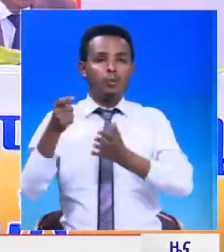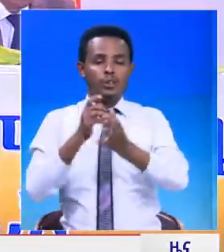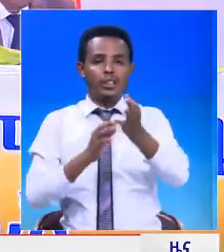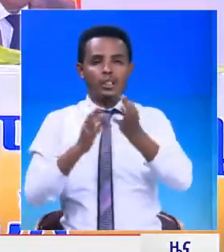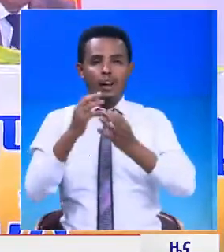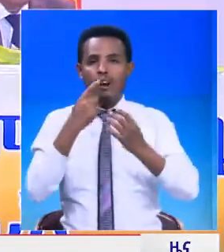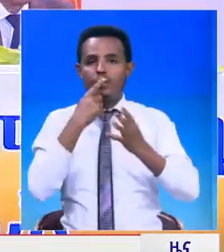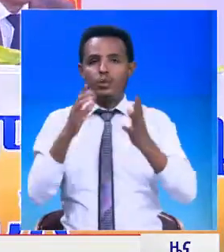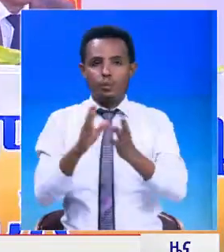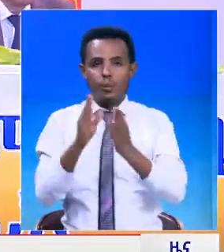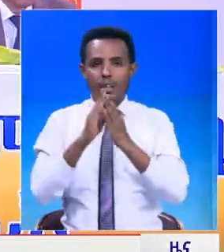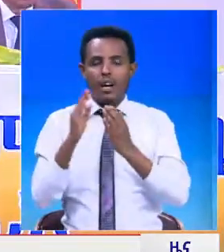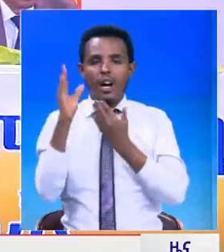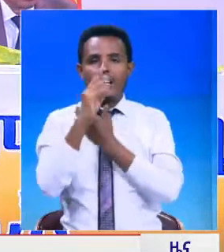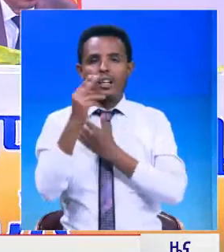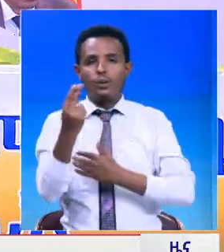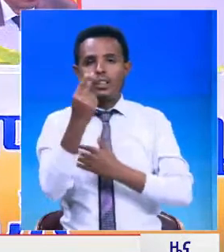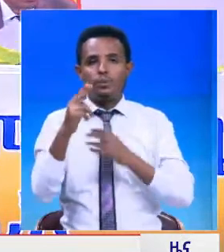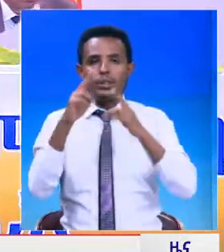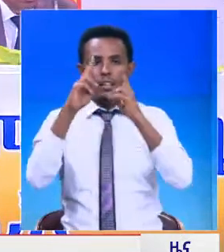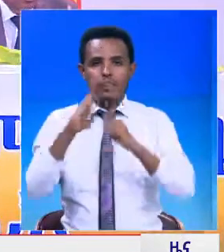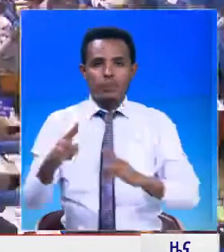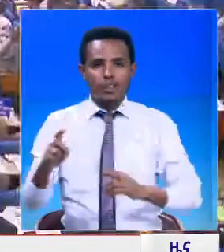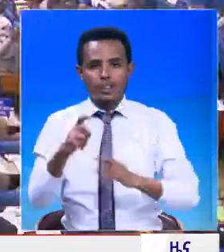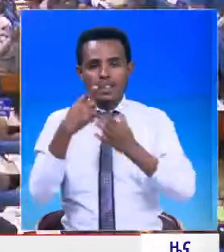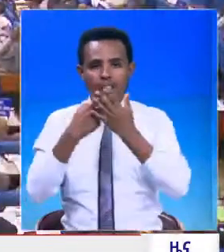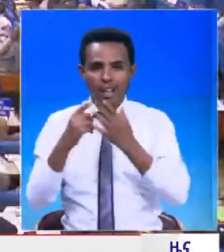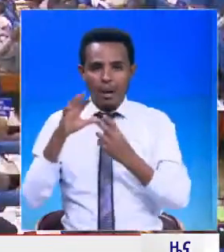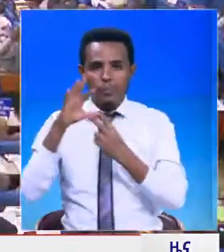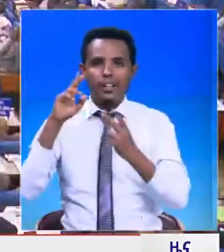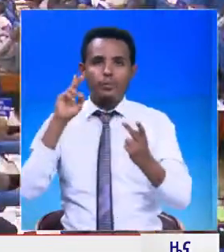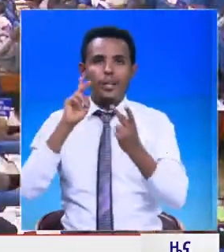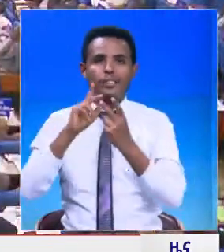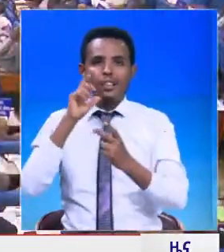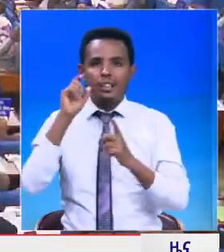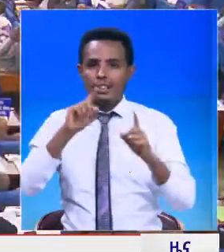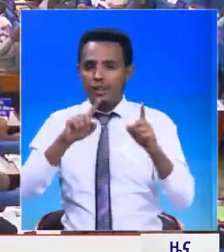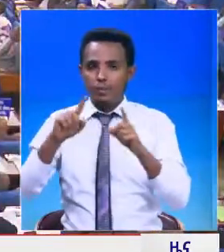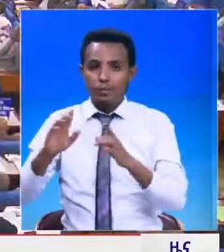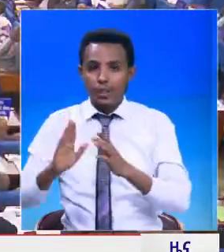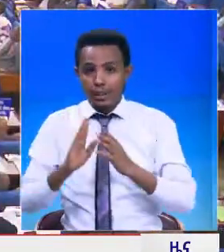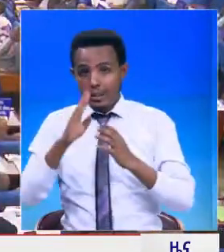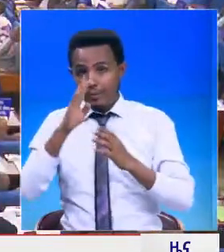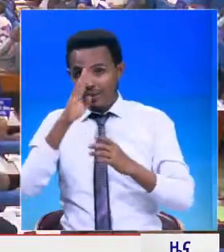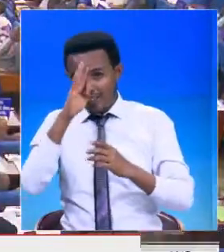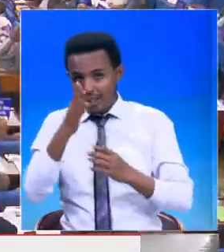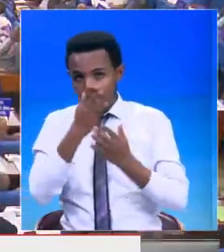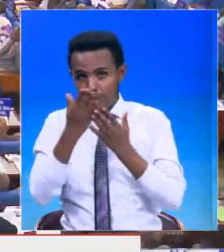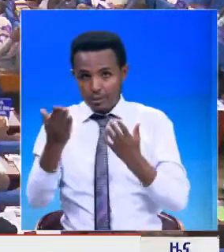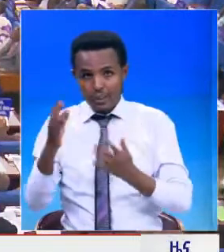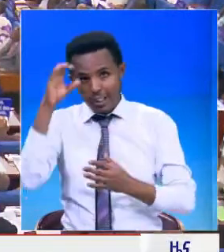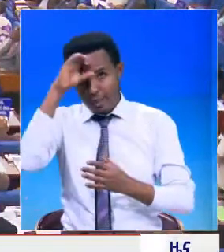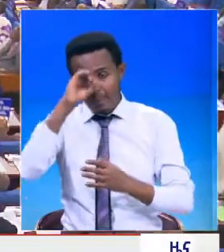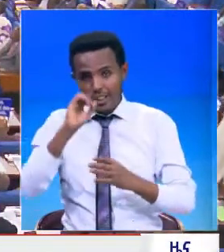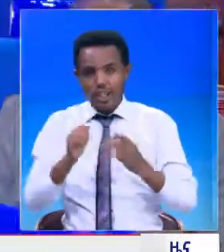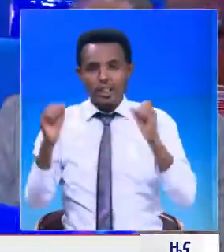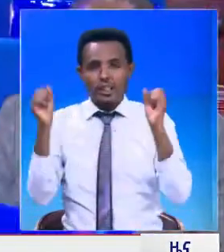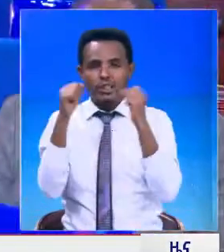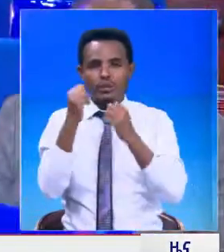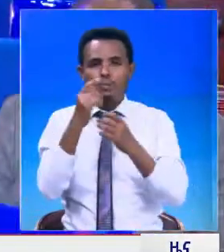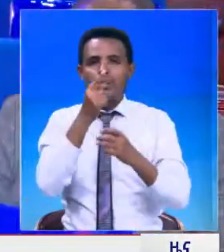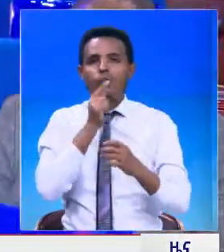አማራጩ ሀገራዊ ጥቅምን ያስከበረ እንዲሆንና ይህ አማራጭ ባይሳካ ደግሞ የሚፈጠሩ ትንኮሳዎችንና ተገማች ግጭቶችን